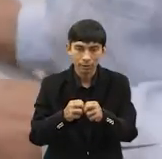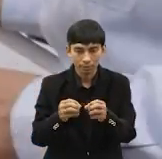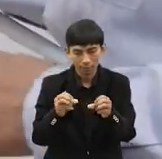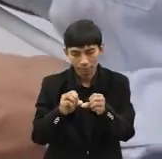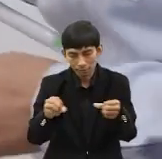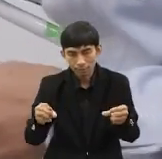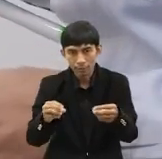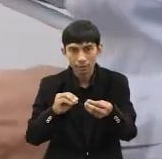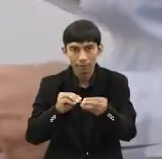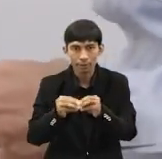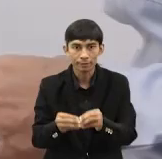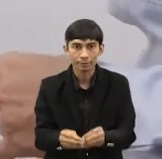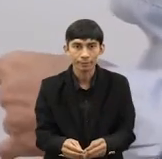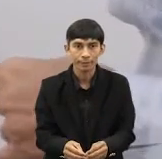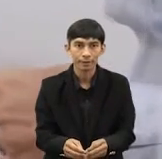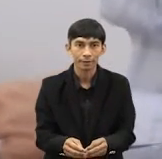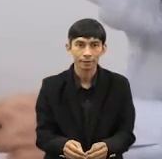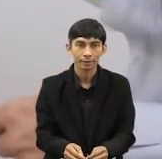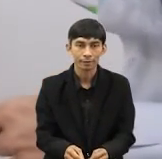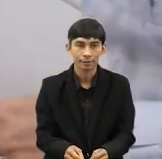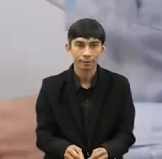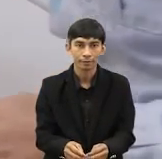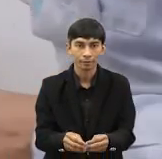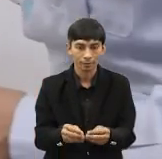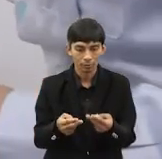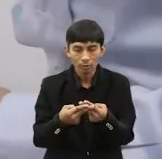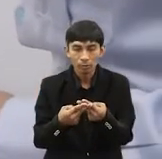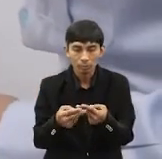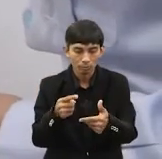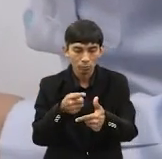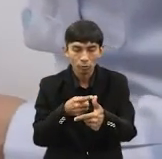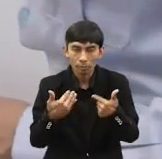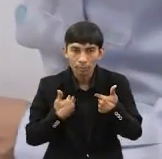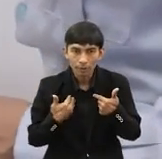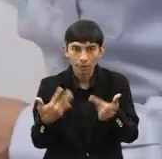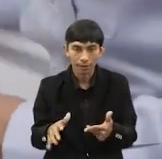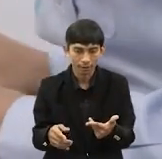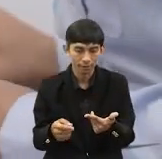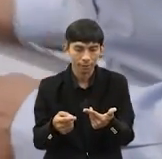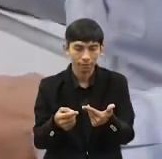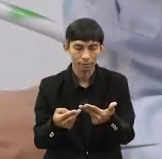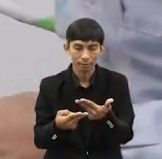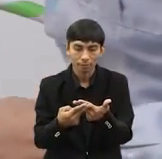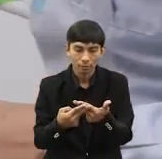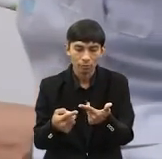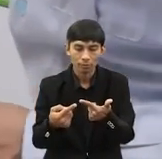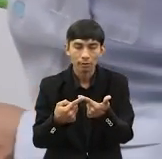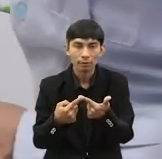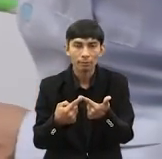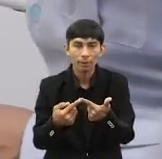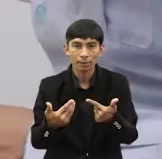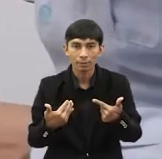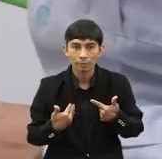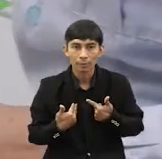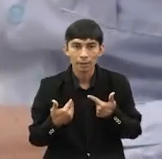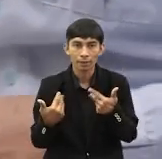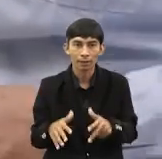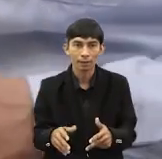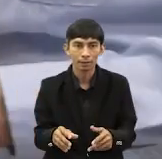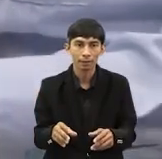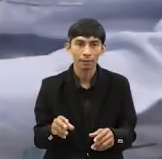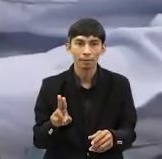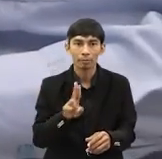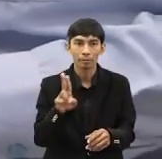miền hai này tì ni tua tì pi miền ớt có miền đài cột bà ó sam sẽ mối